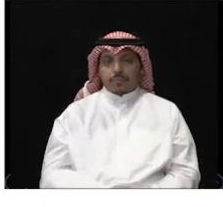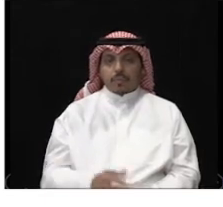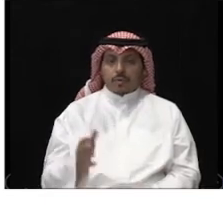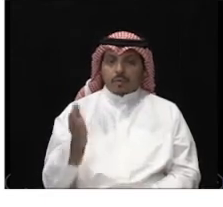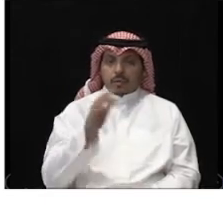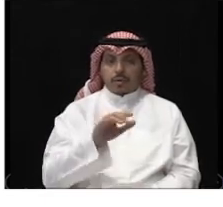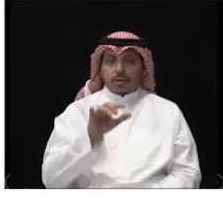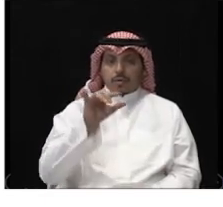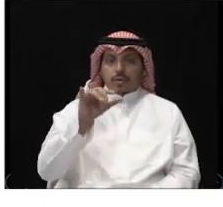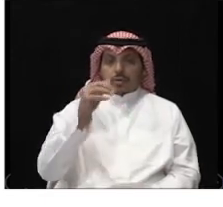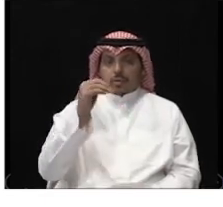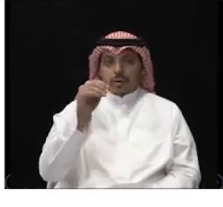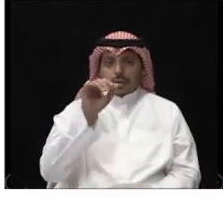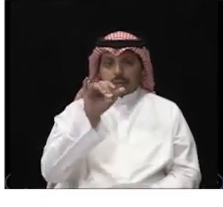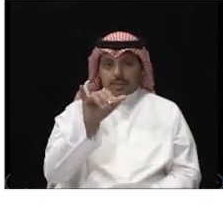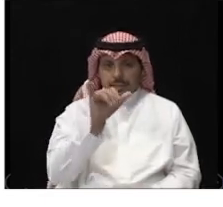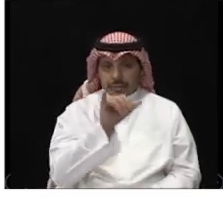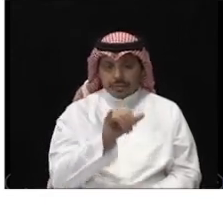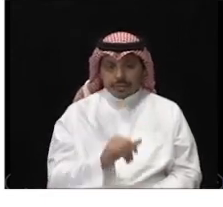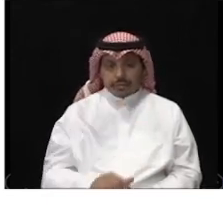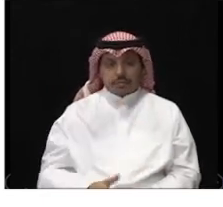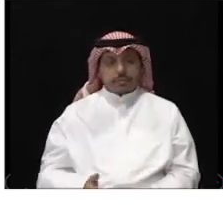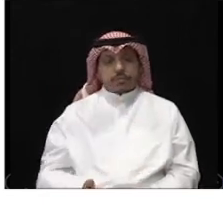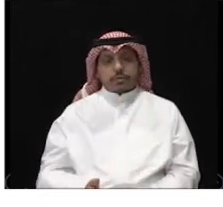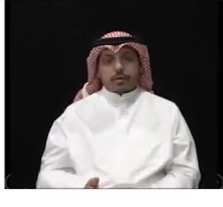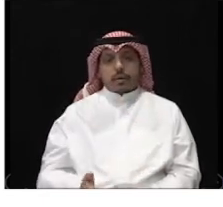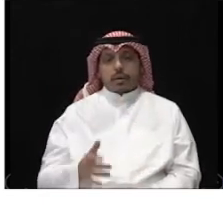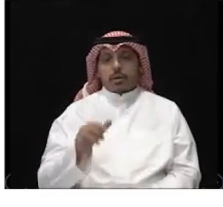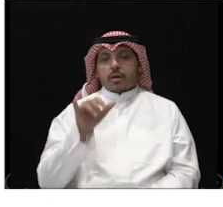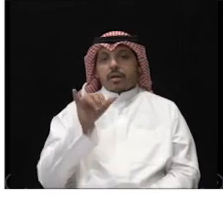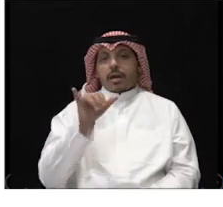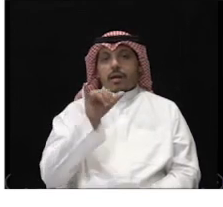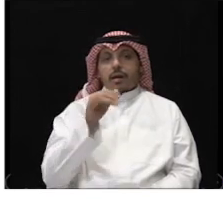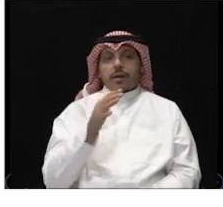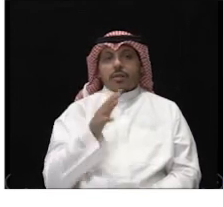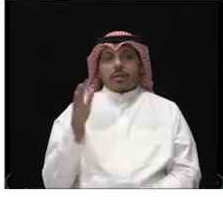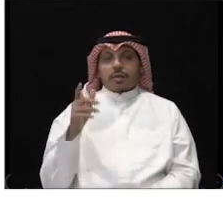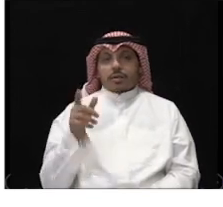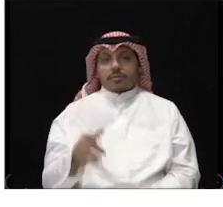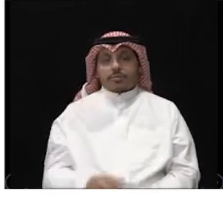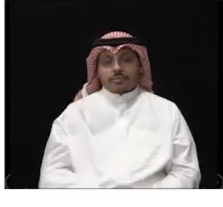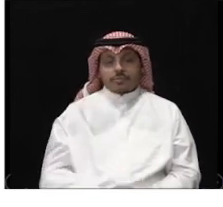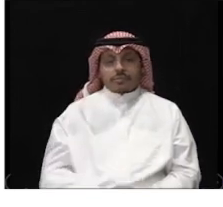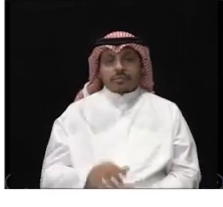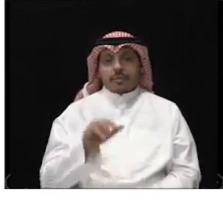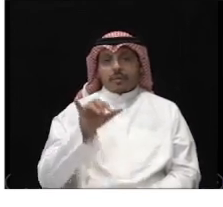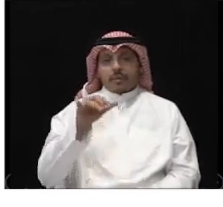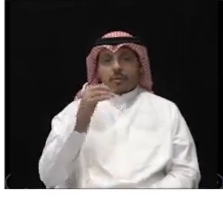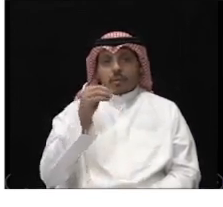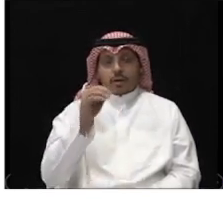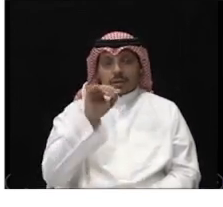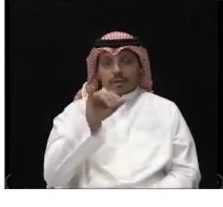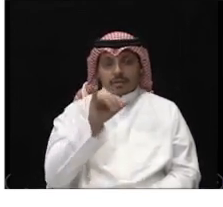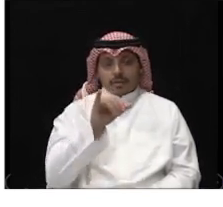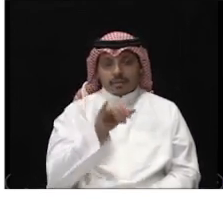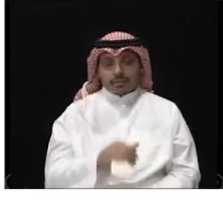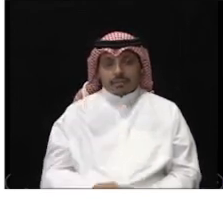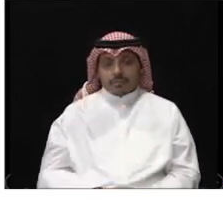يحيي، ممتاز. لاحظ حرف الياء كثير في هذه الكلمة، يحيي، ممتاز. الكلمة